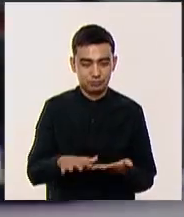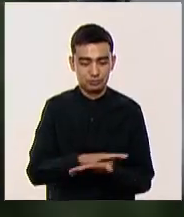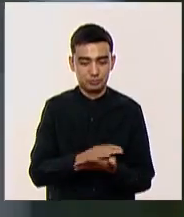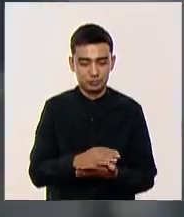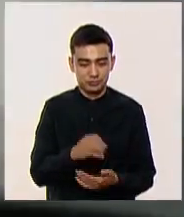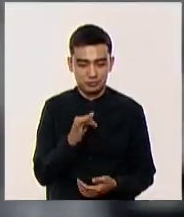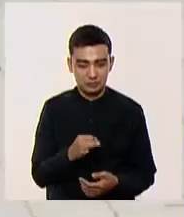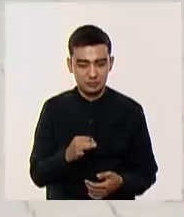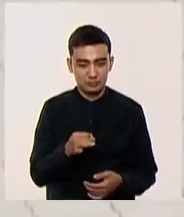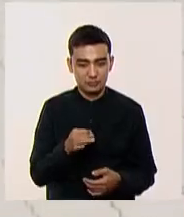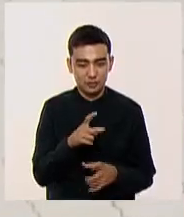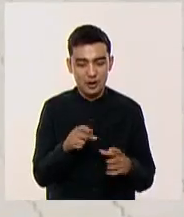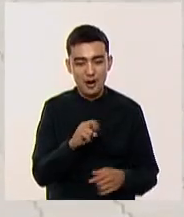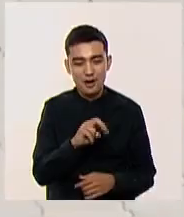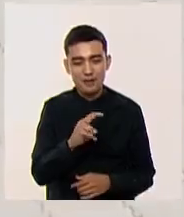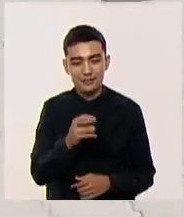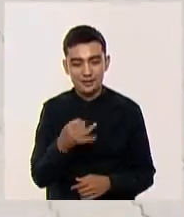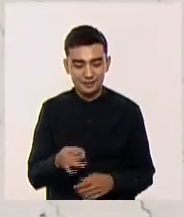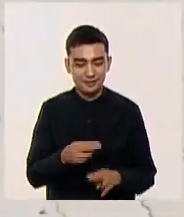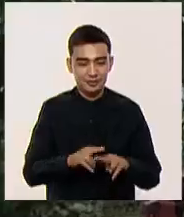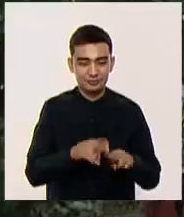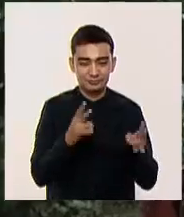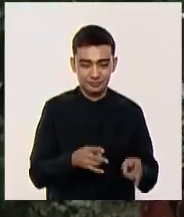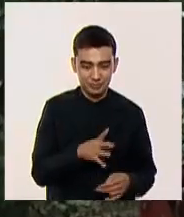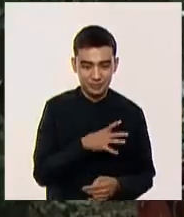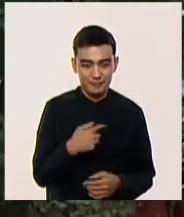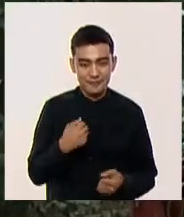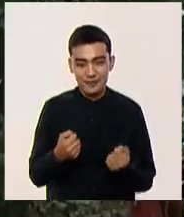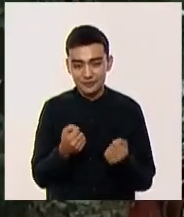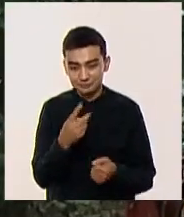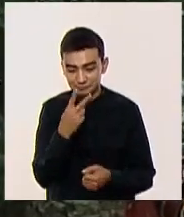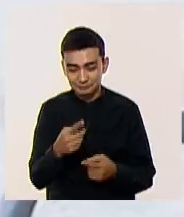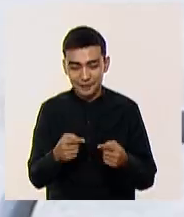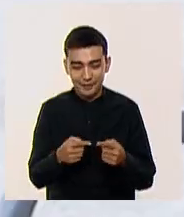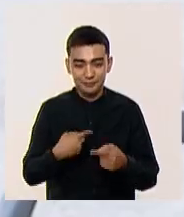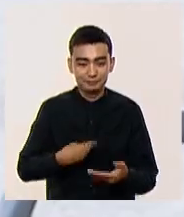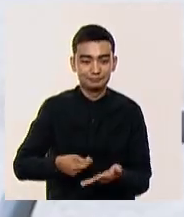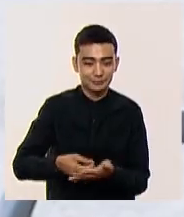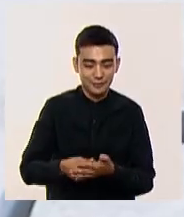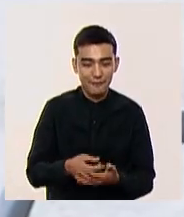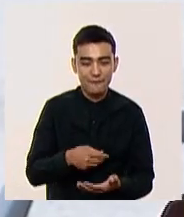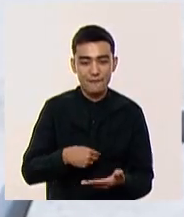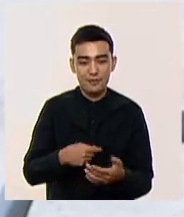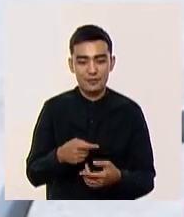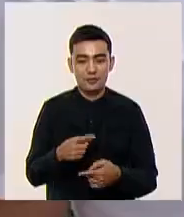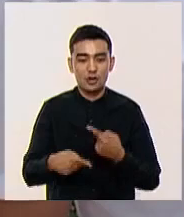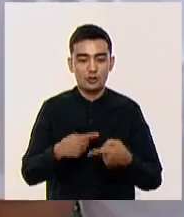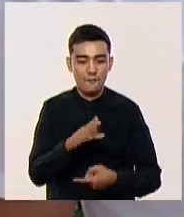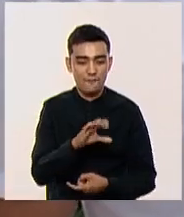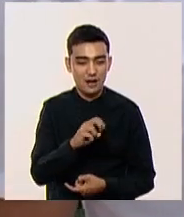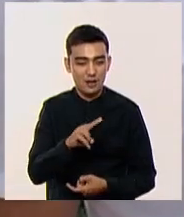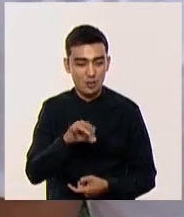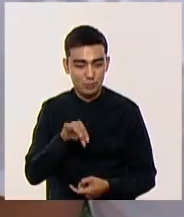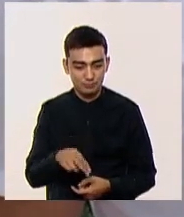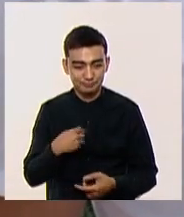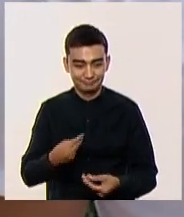судебными исками. Алексей, один из пострадавших, рассказывает, что нашел машину в аренду с выкупом на сайте, оформил сделку без особых проблем.